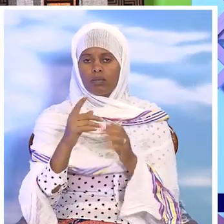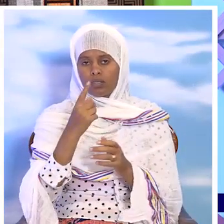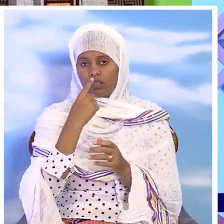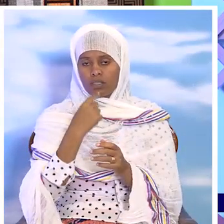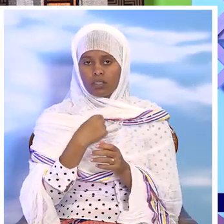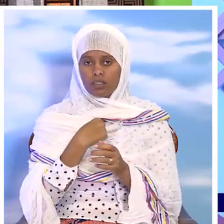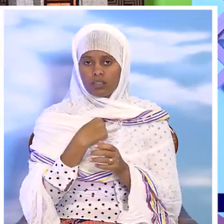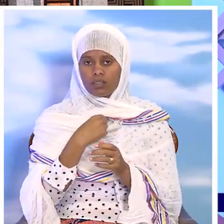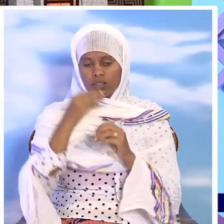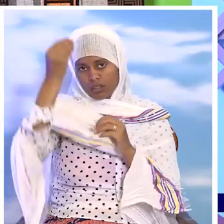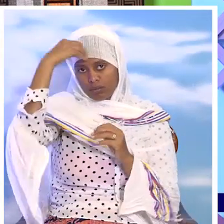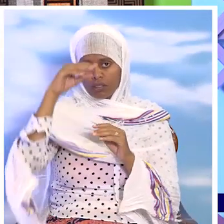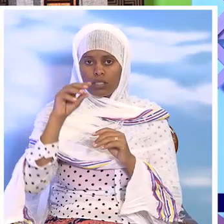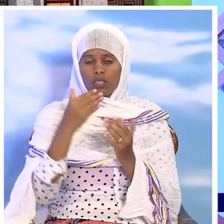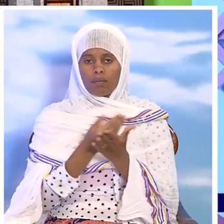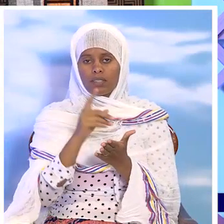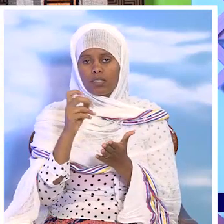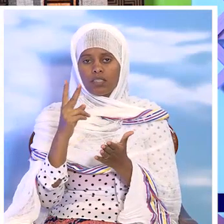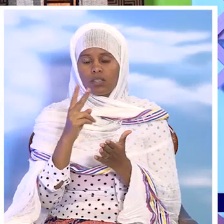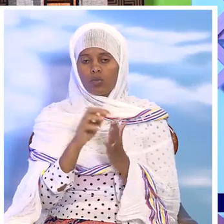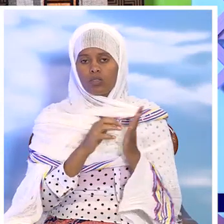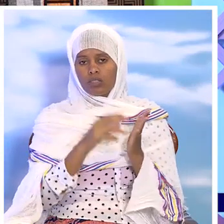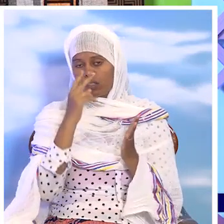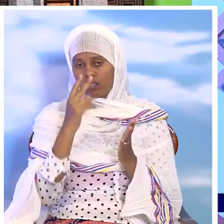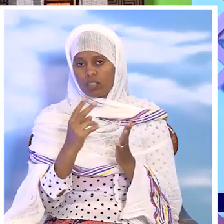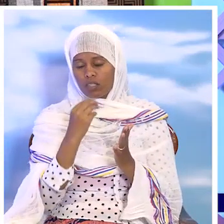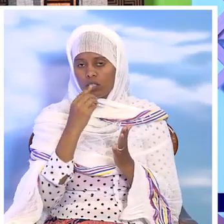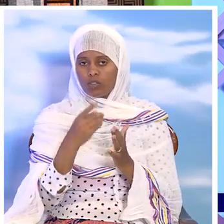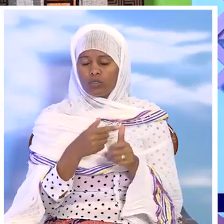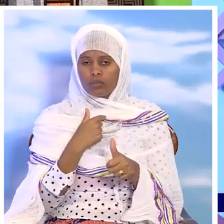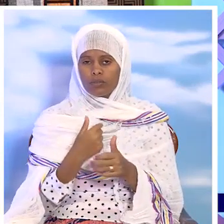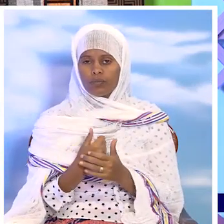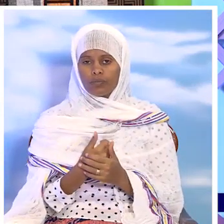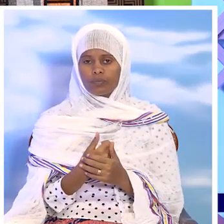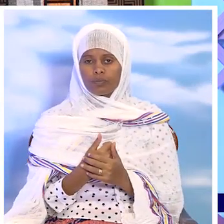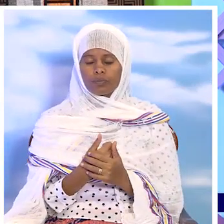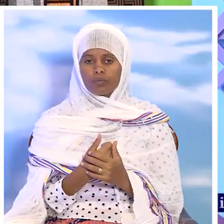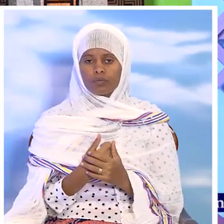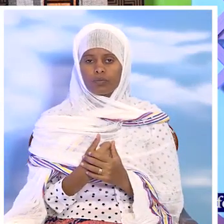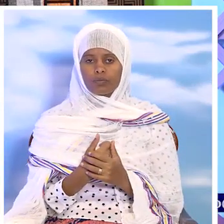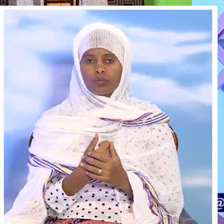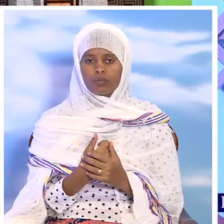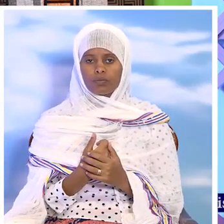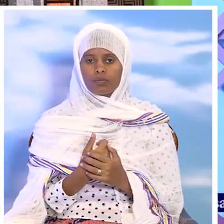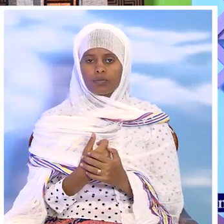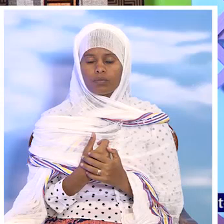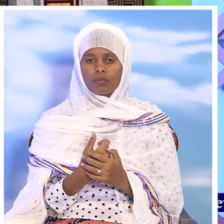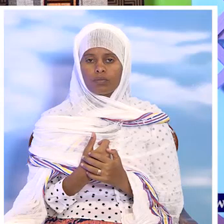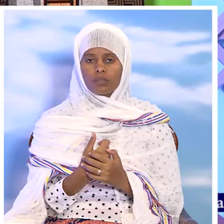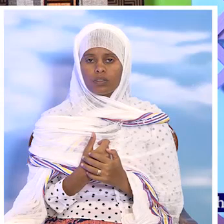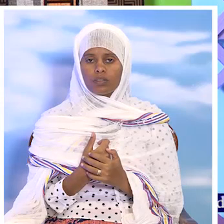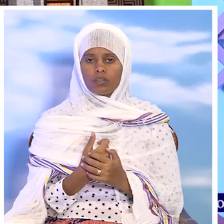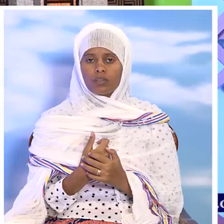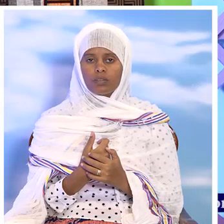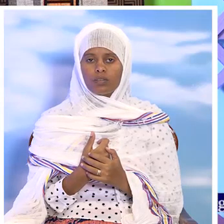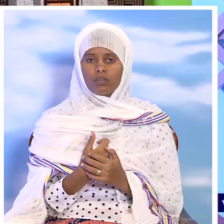ዝምህርን እዩ። ካብ 12 ቁፅሪ እንድሕር ኢና እንታይ ይብል እንታይ ኢሉ ጅምርቲ ወንጀል ወእምዝ ሃደጎ ዲያብሎስ ዝብል ማለት